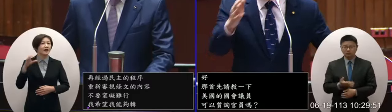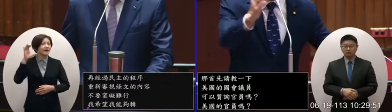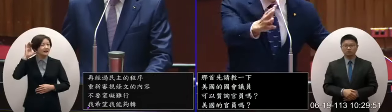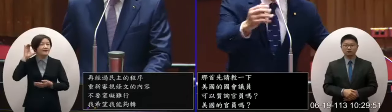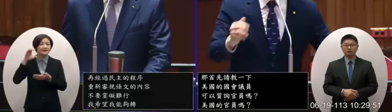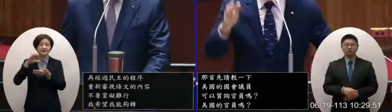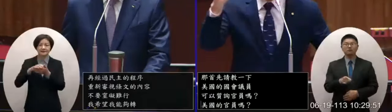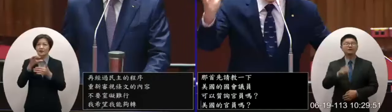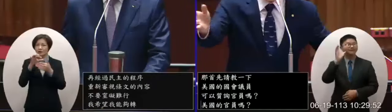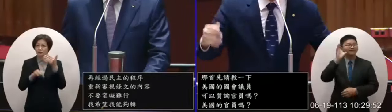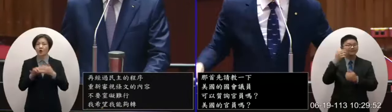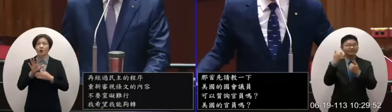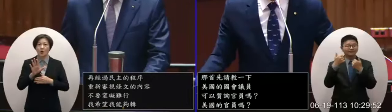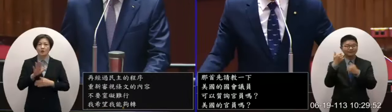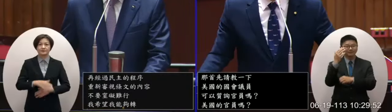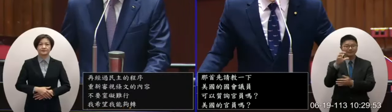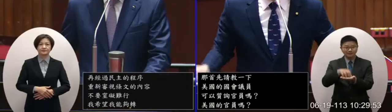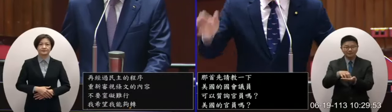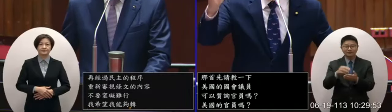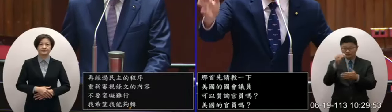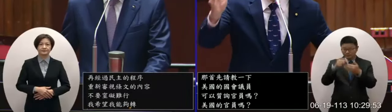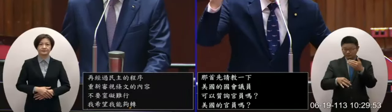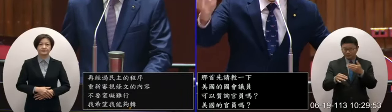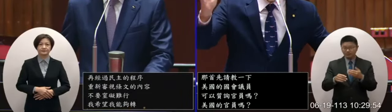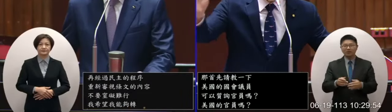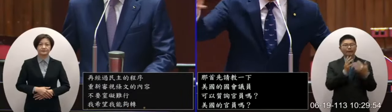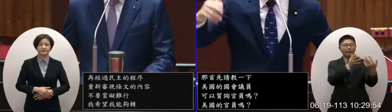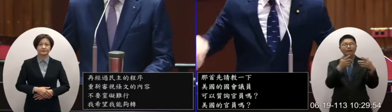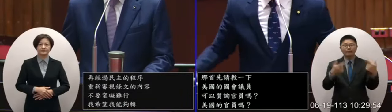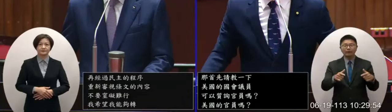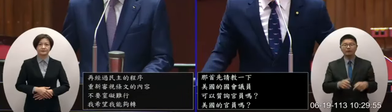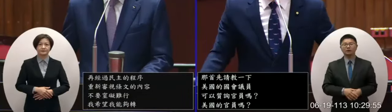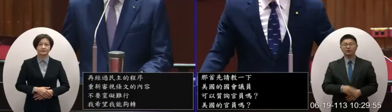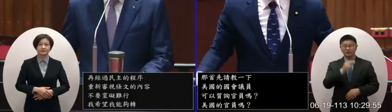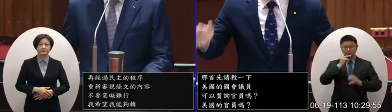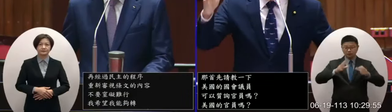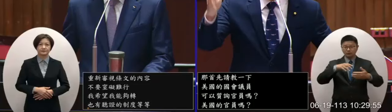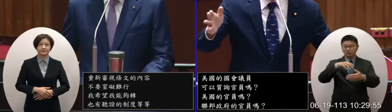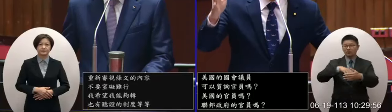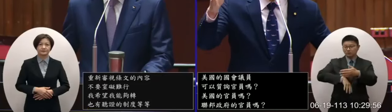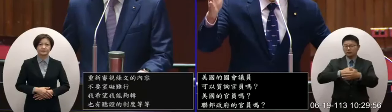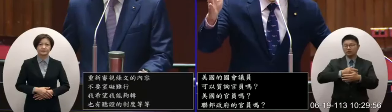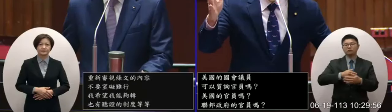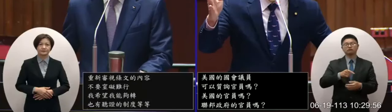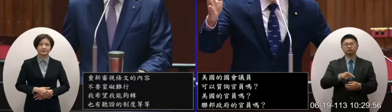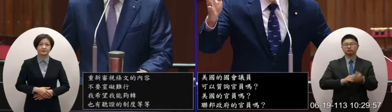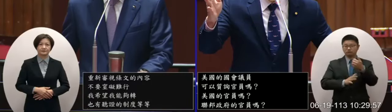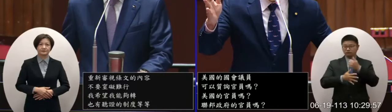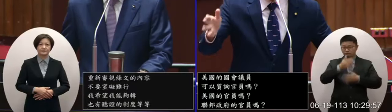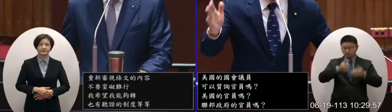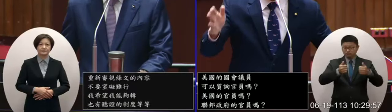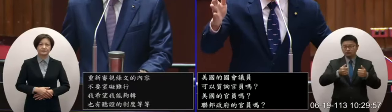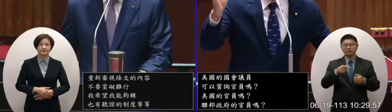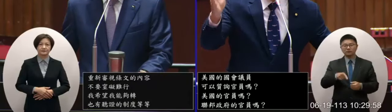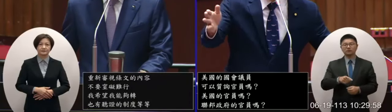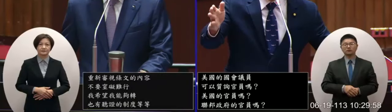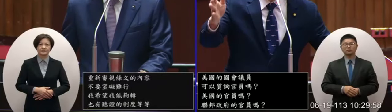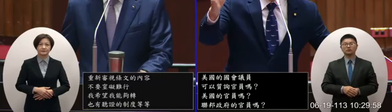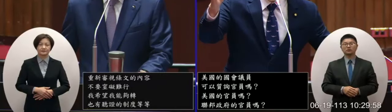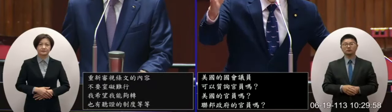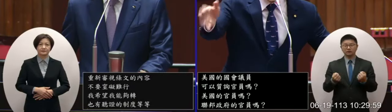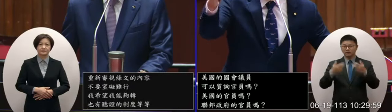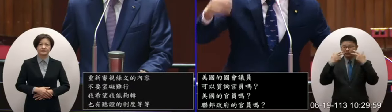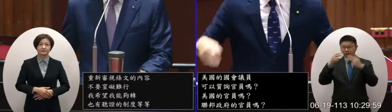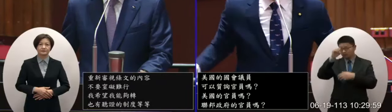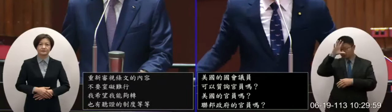等等， 但是听证的制度不是质询，对不对？那请问英国的内阁制有在野党质